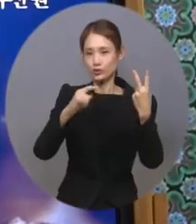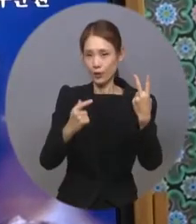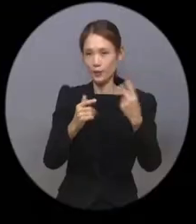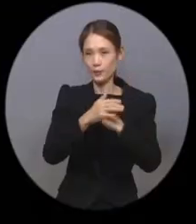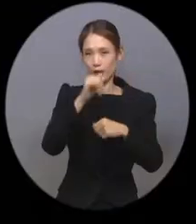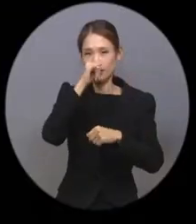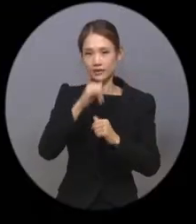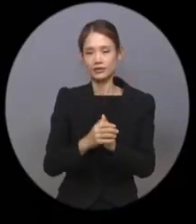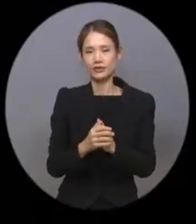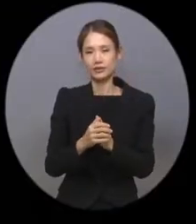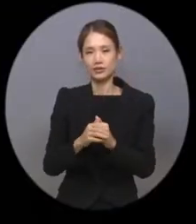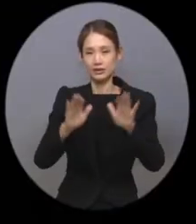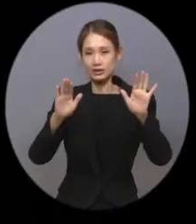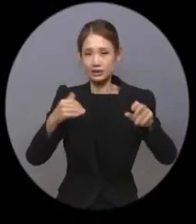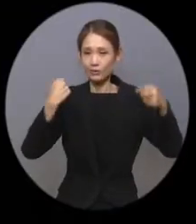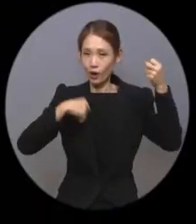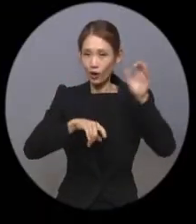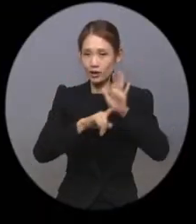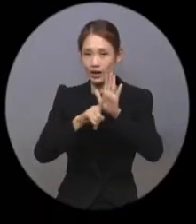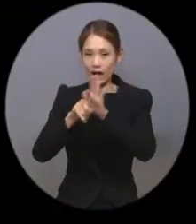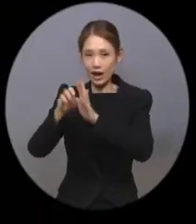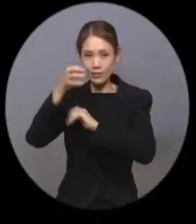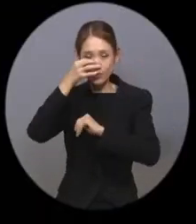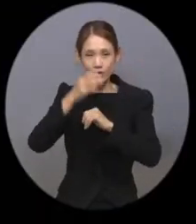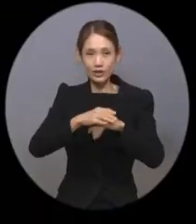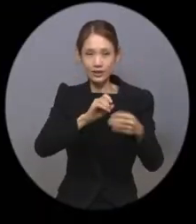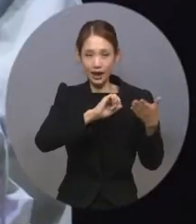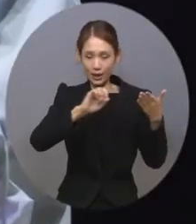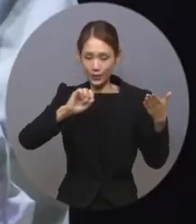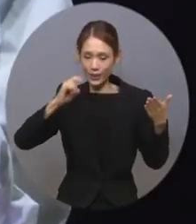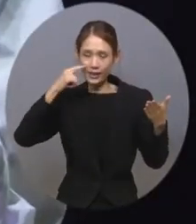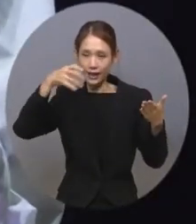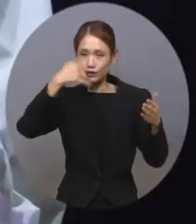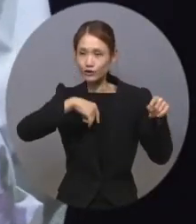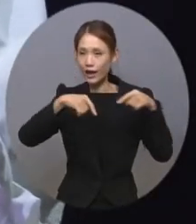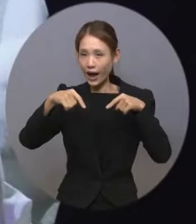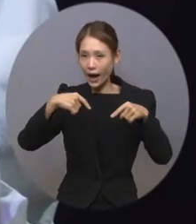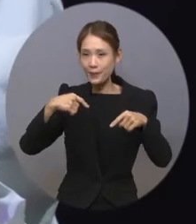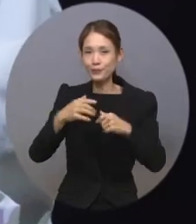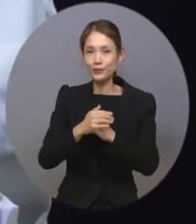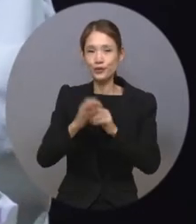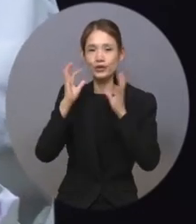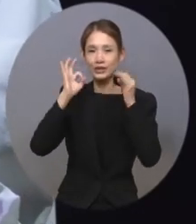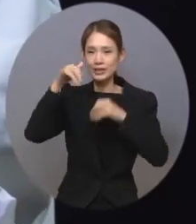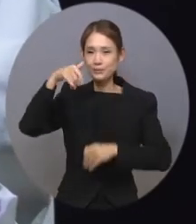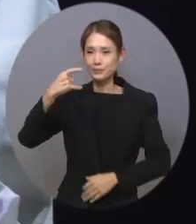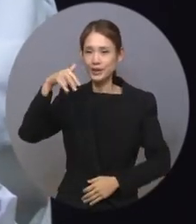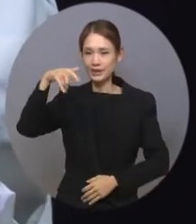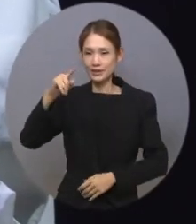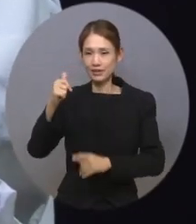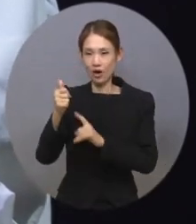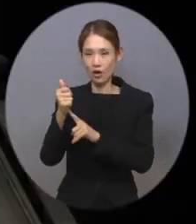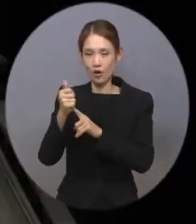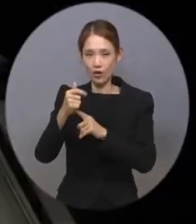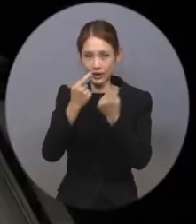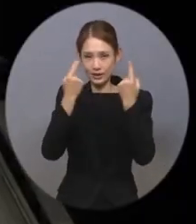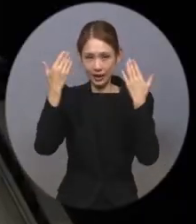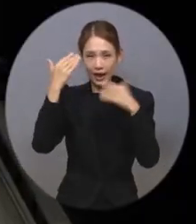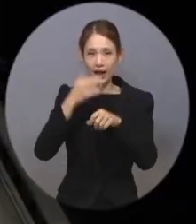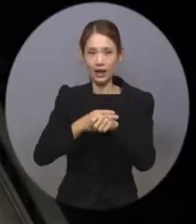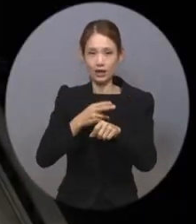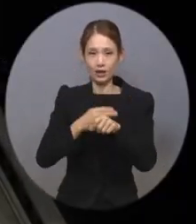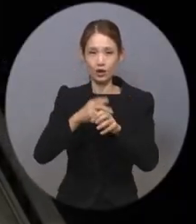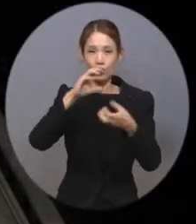진행됐습니다. 이번 작품의 대본과 예술감독은 김희정 상명대학교 교수가 맡아 공예가